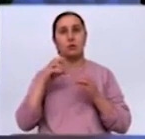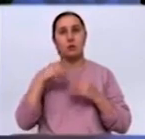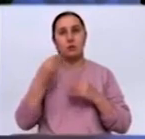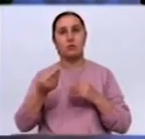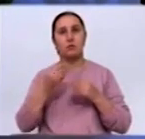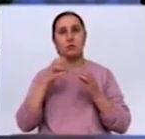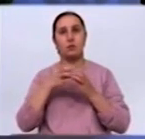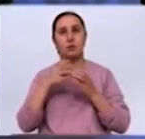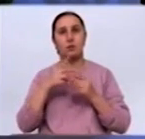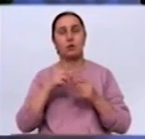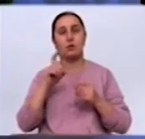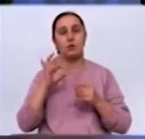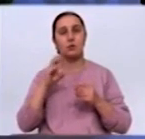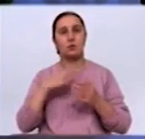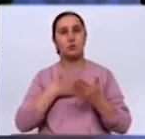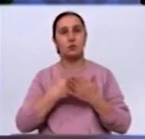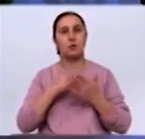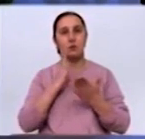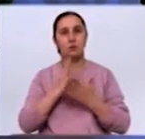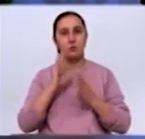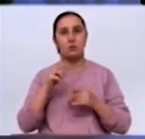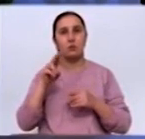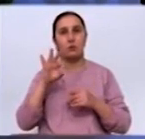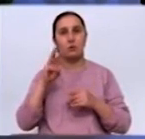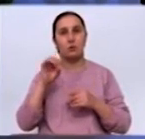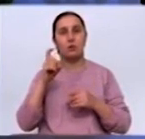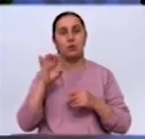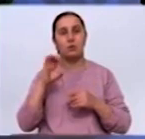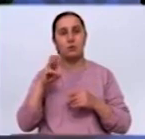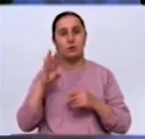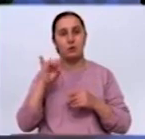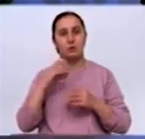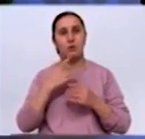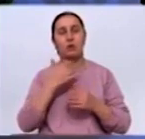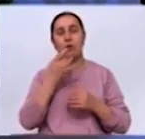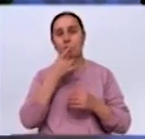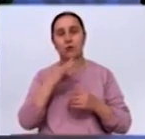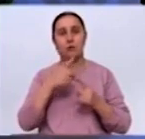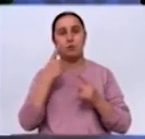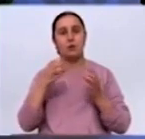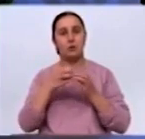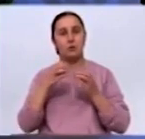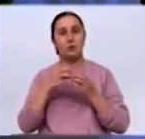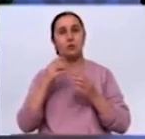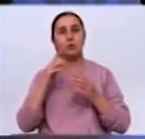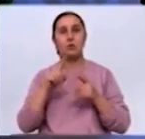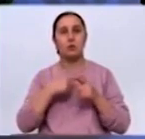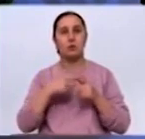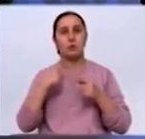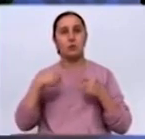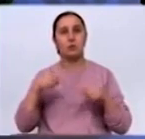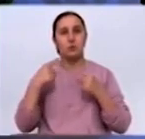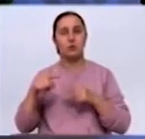ham hostinglar xizmati ham mavjud bo'ladi. Domen va hostingni xohlasangiz bir kompaniyadan yoki